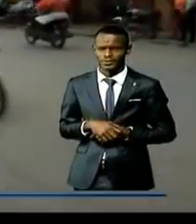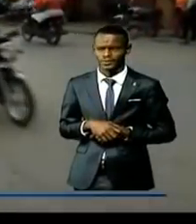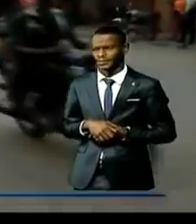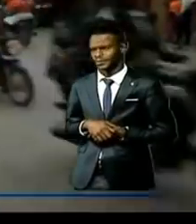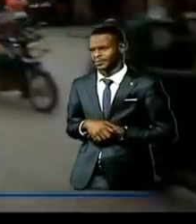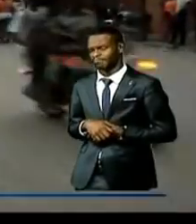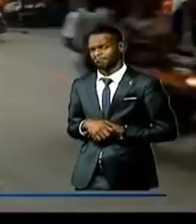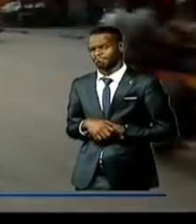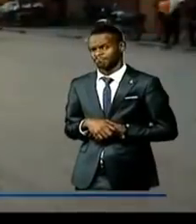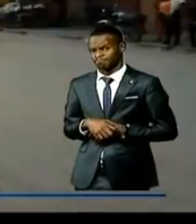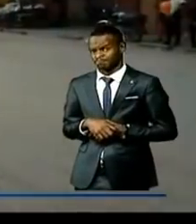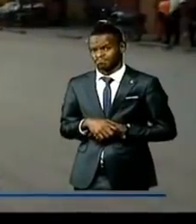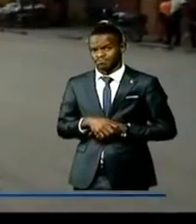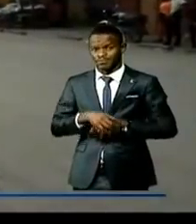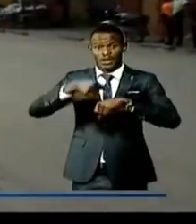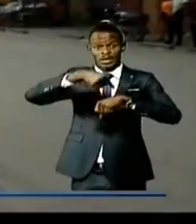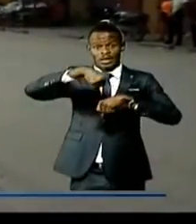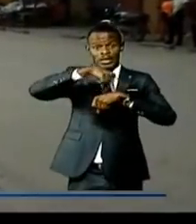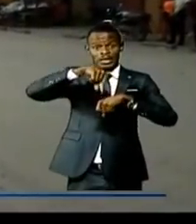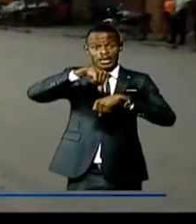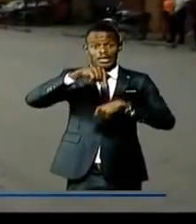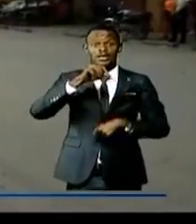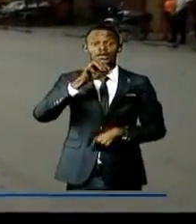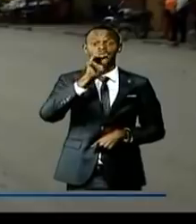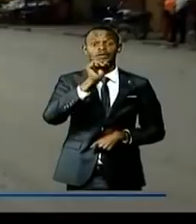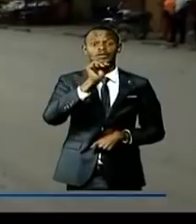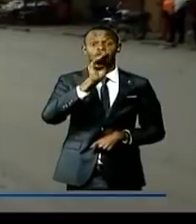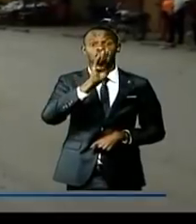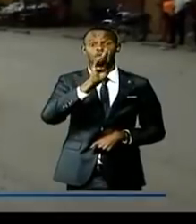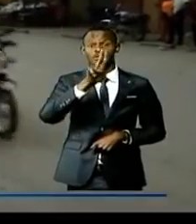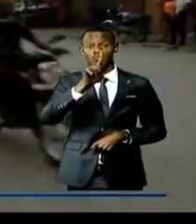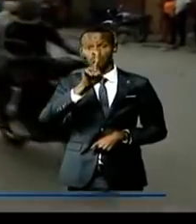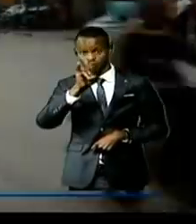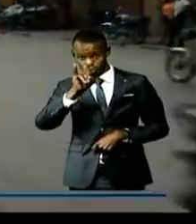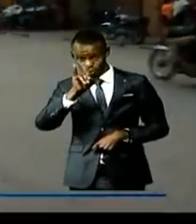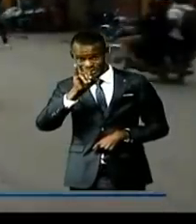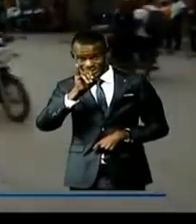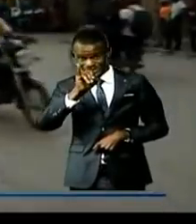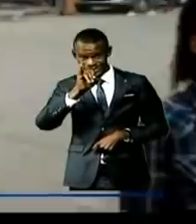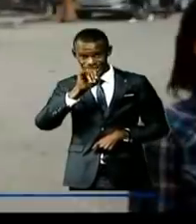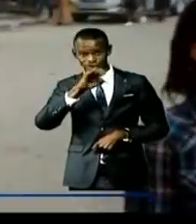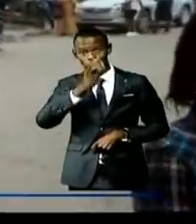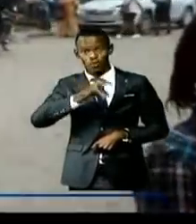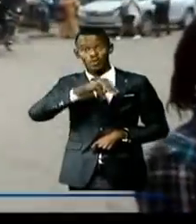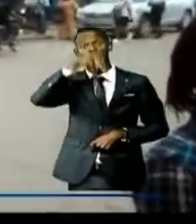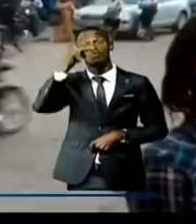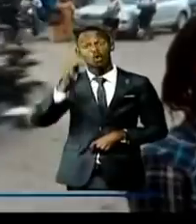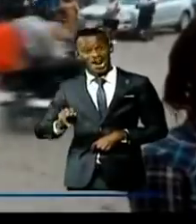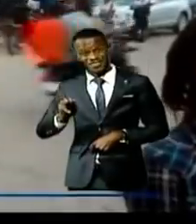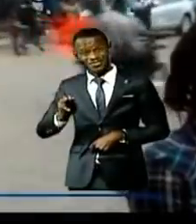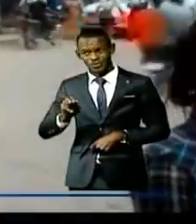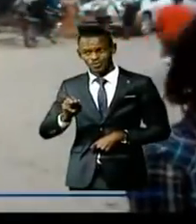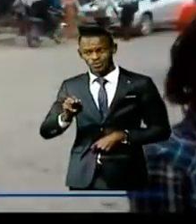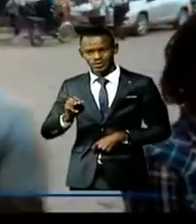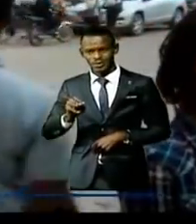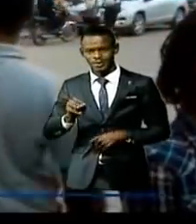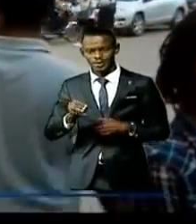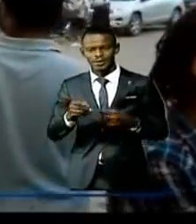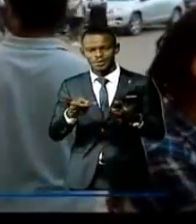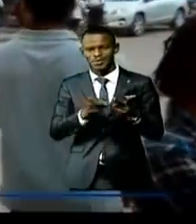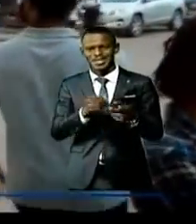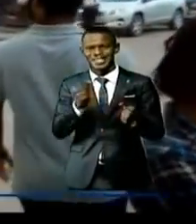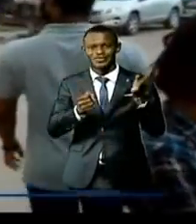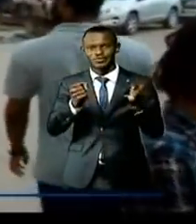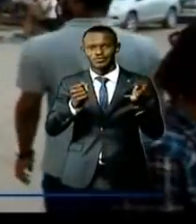Ici, au quartier Mboudi à Mongafula, précisément à l'arrêt de bus Bras Congo sur l'avenue du fleuve,